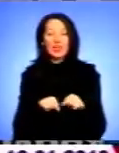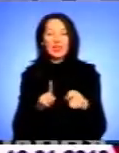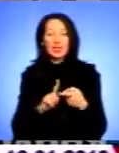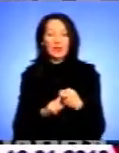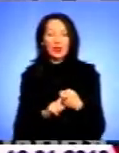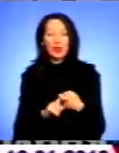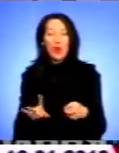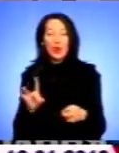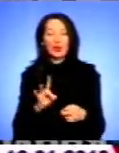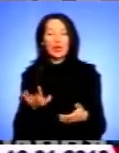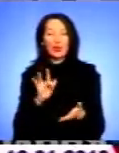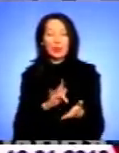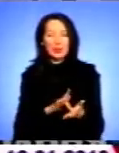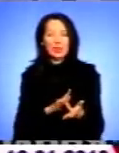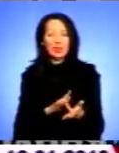у регіональному центрі,